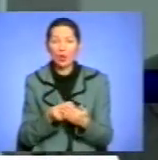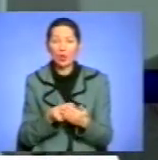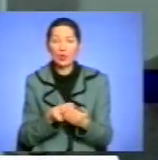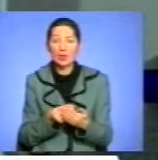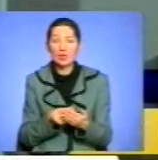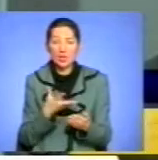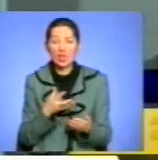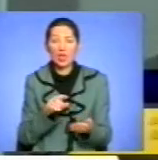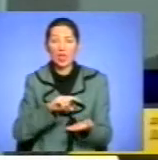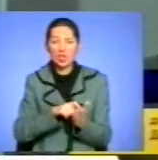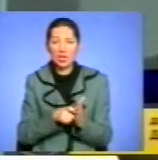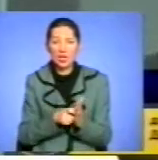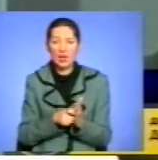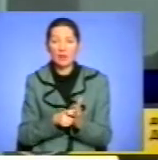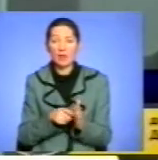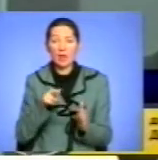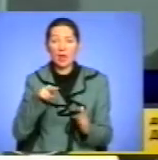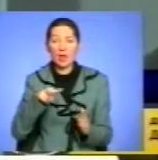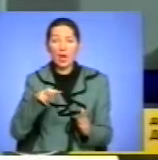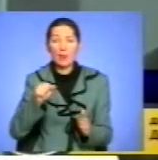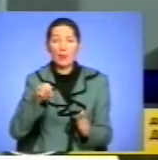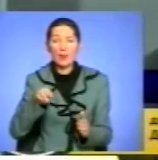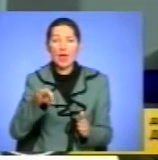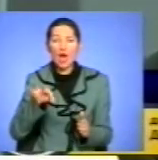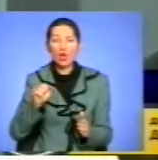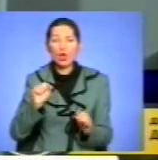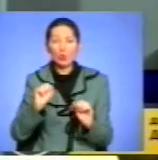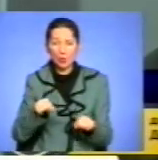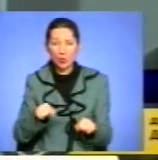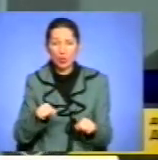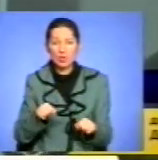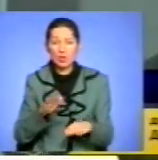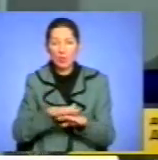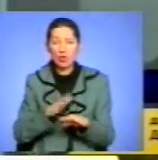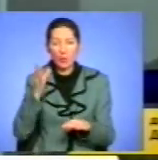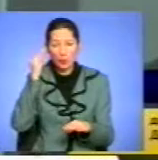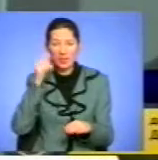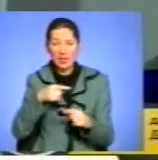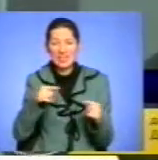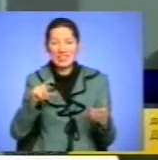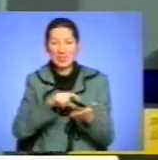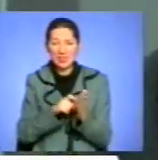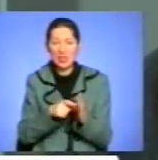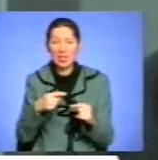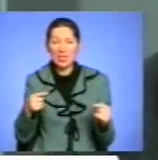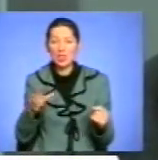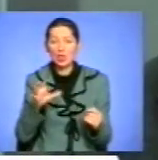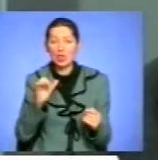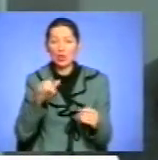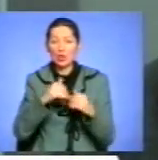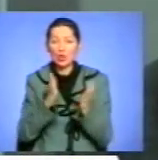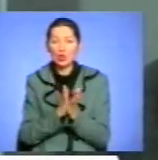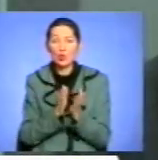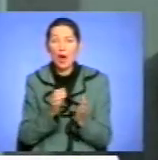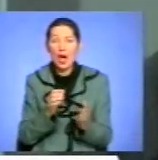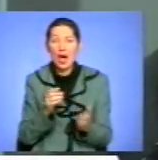банком в конкретному випадку індивідуально, тому що різні квартири, різні суми кредитів, різні перші внески, але йде мова про те,